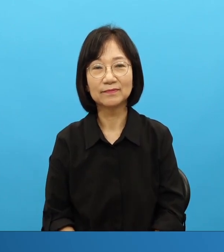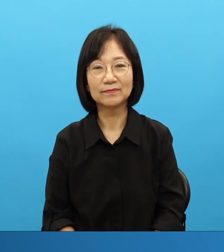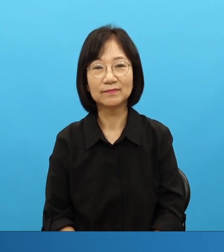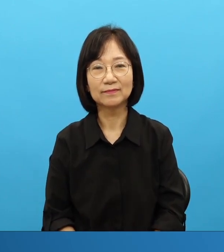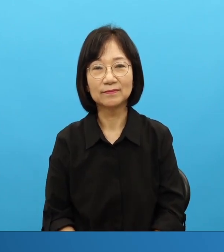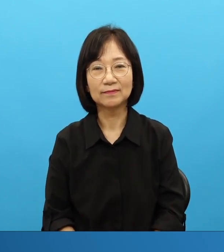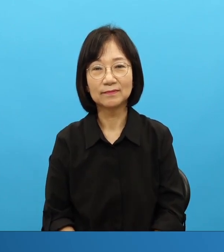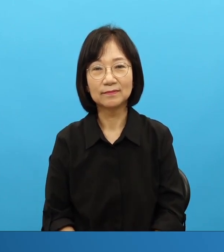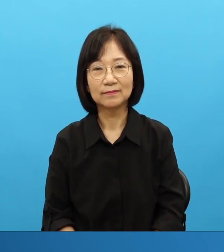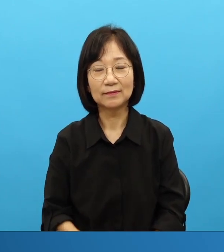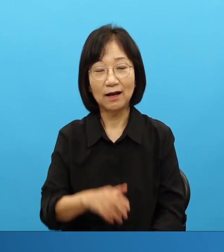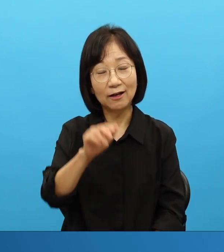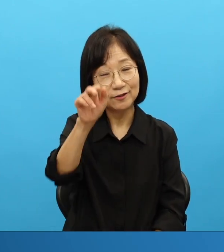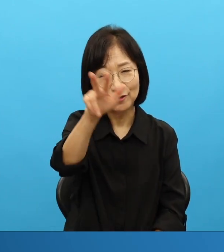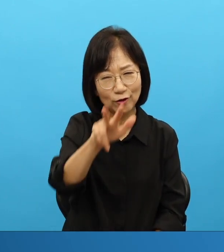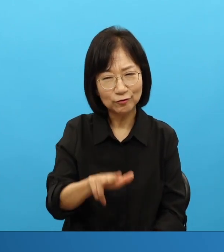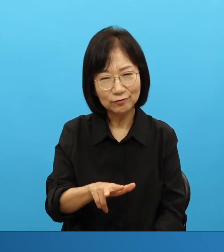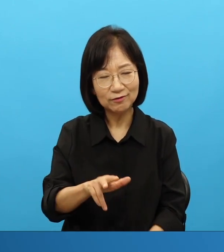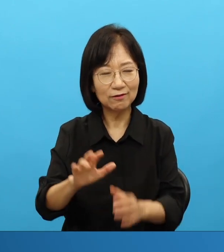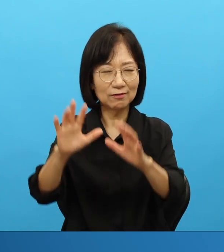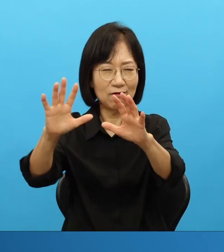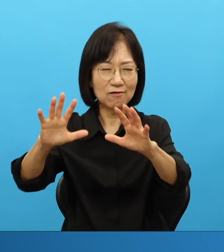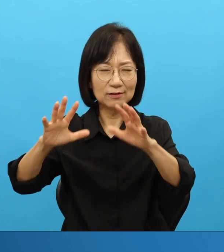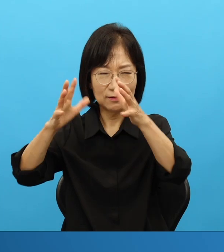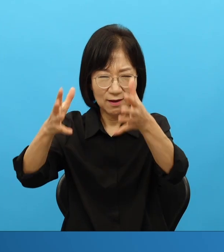세계 이번에 참석한 분들 다